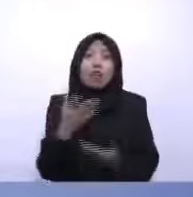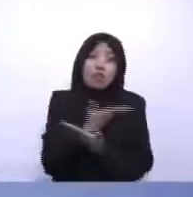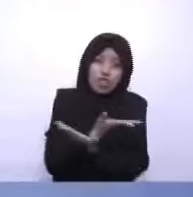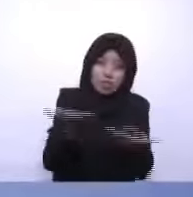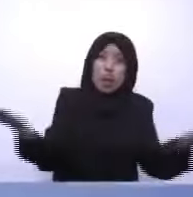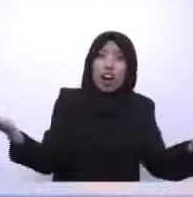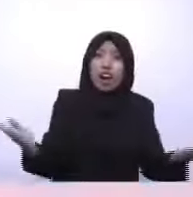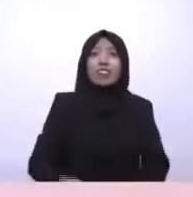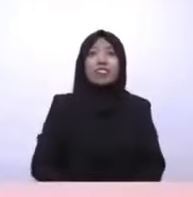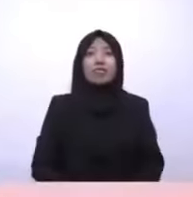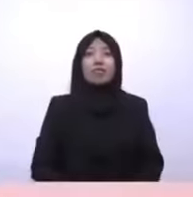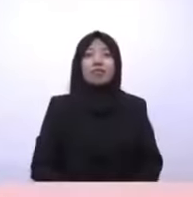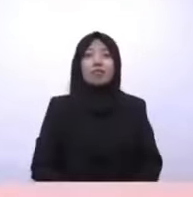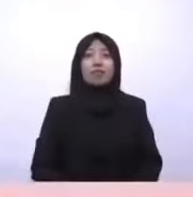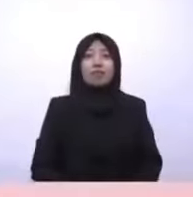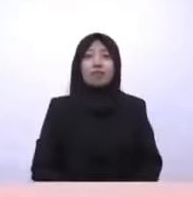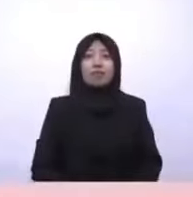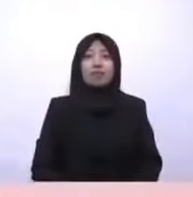semua.